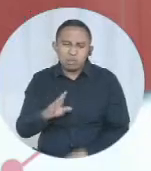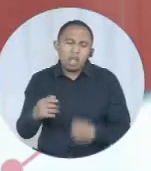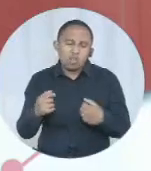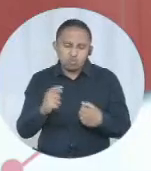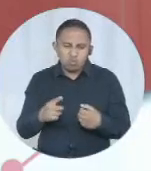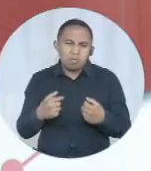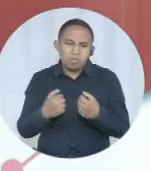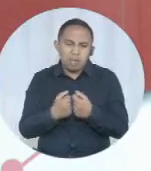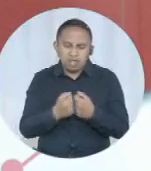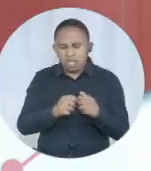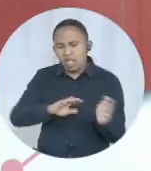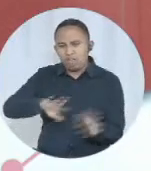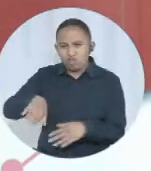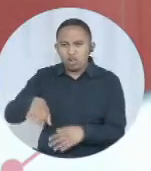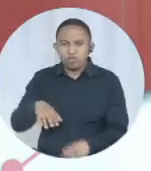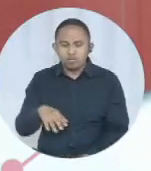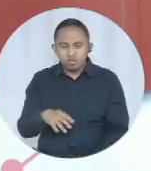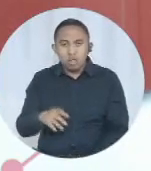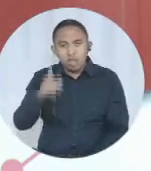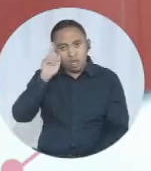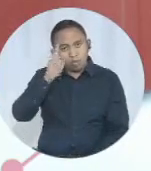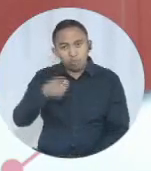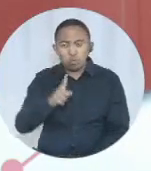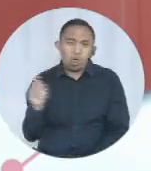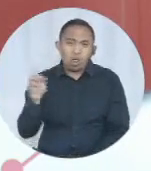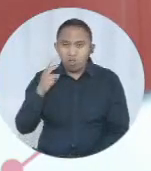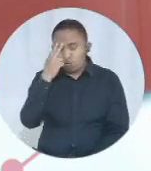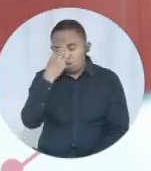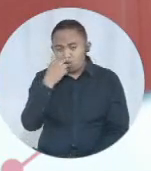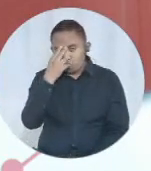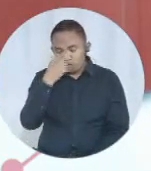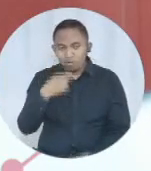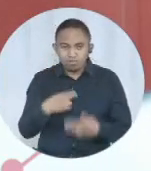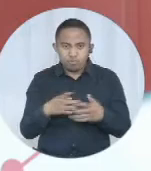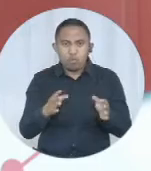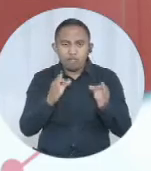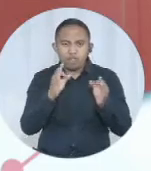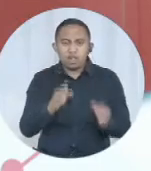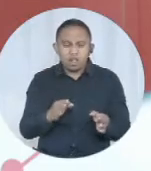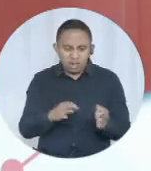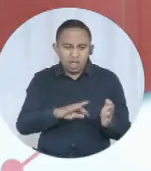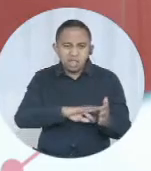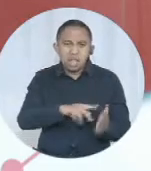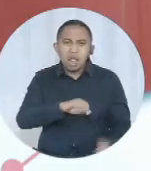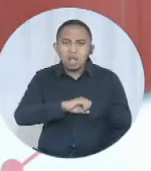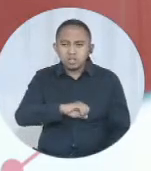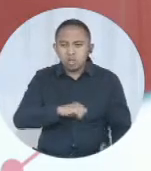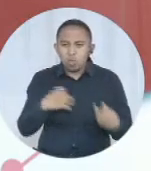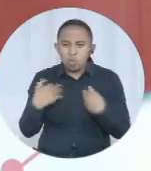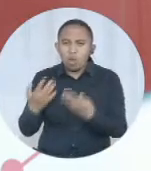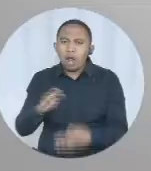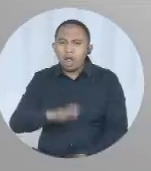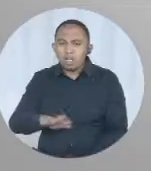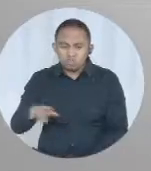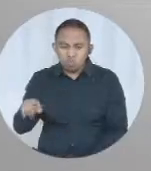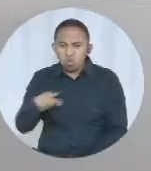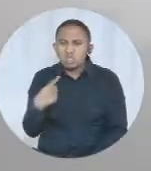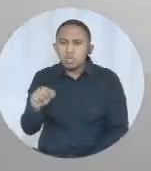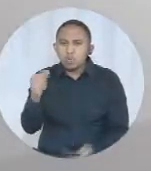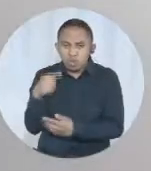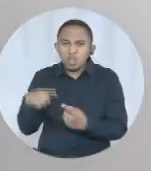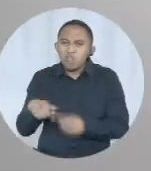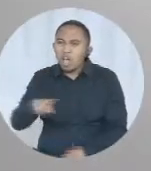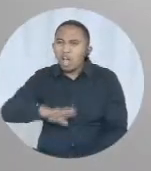fomba ofisialy any farady fahairam-pitso manko ilay tetikasa izay anampian'ireo zaza tsy ampitoana ny fampiasana amin'ny